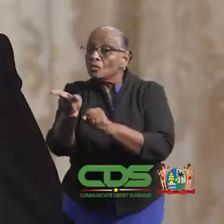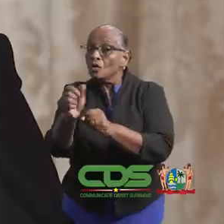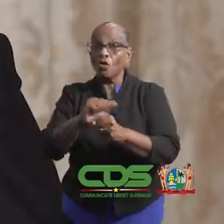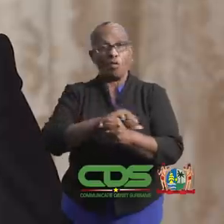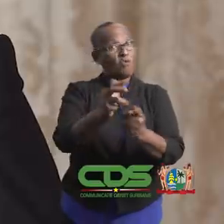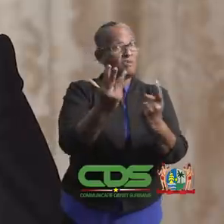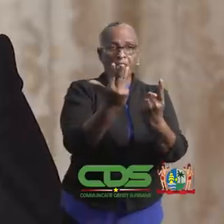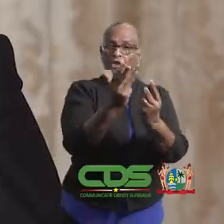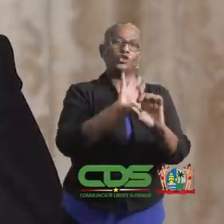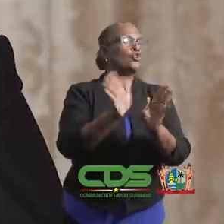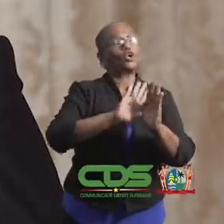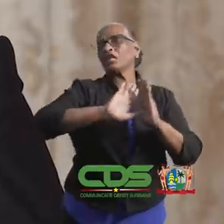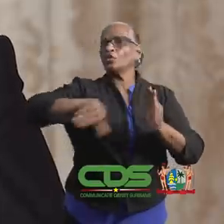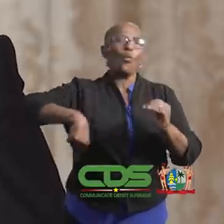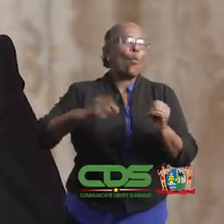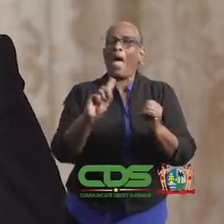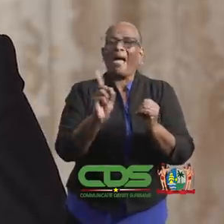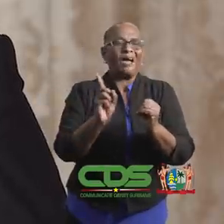nog niet voorbij.